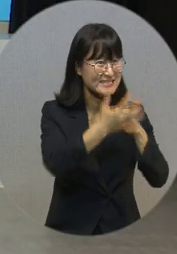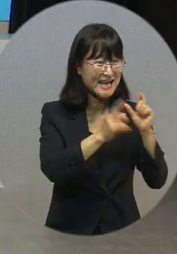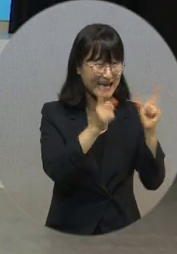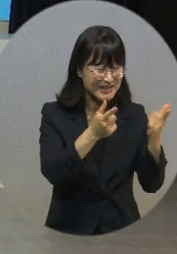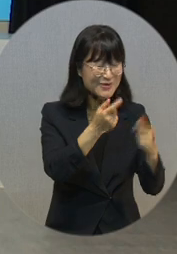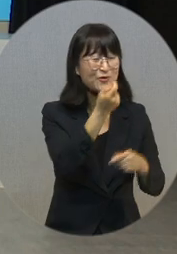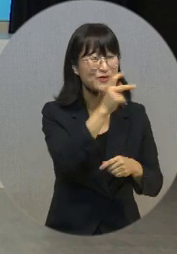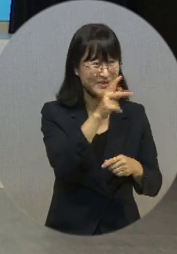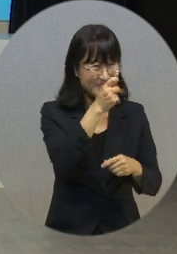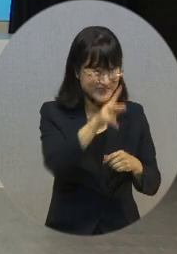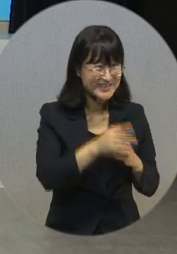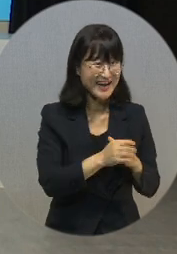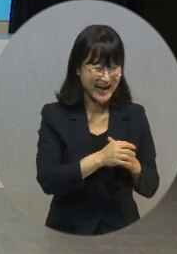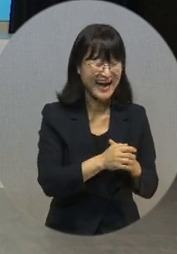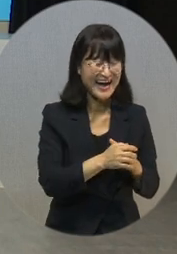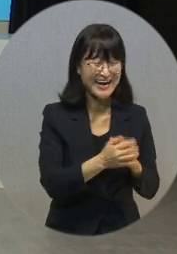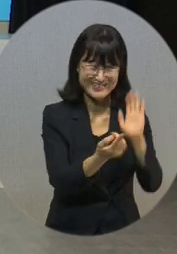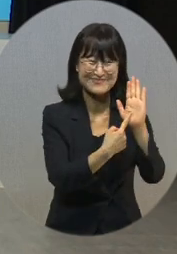제가 반복해서 했습니다.